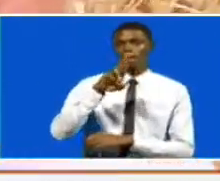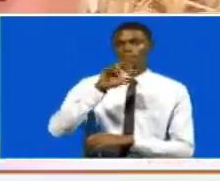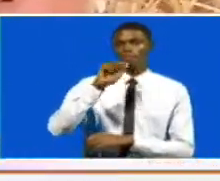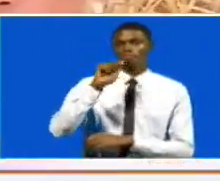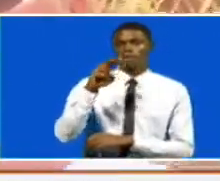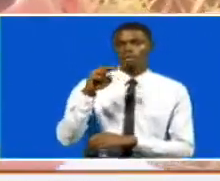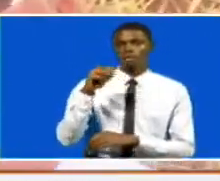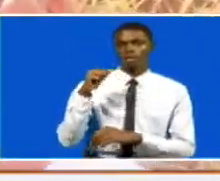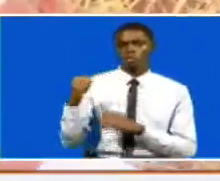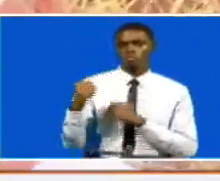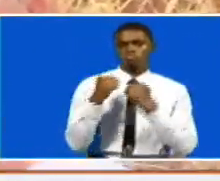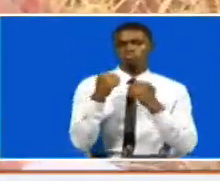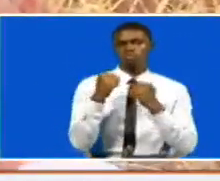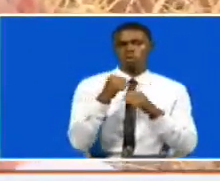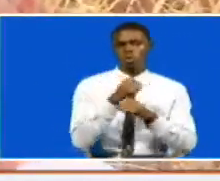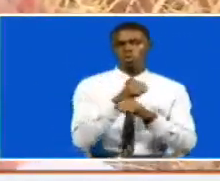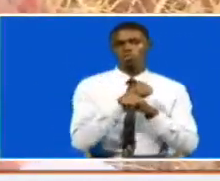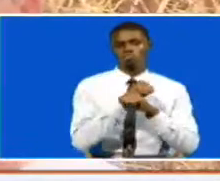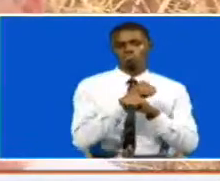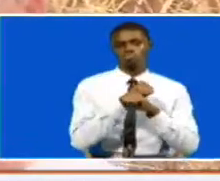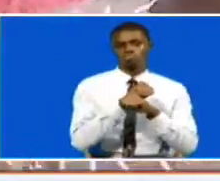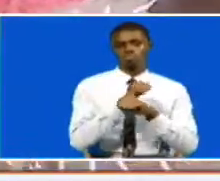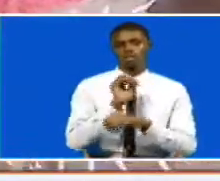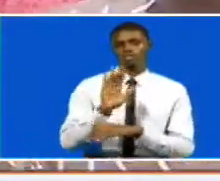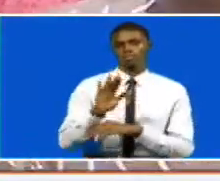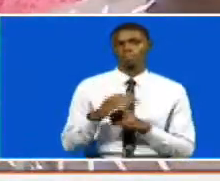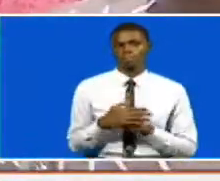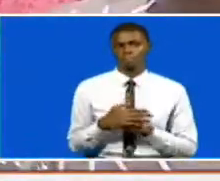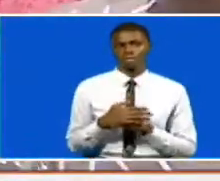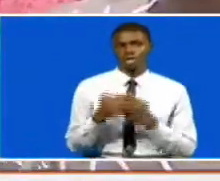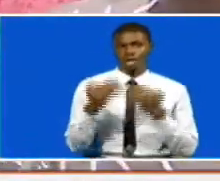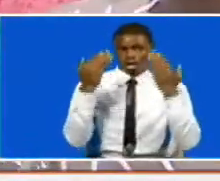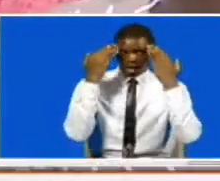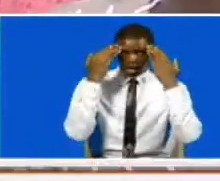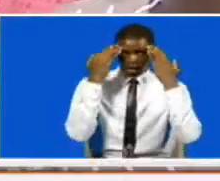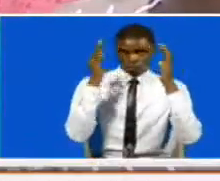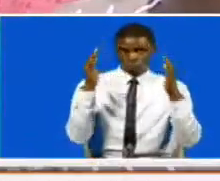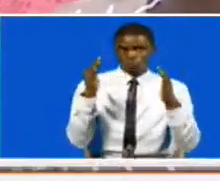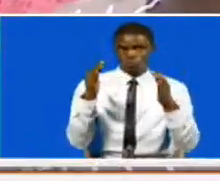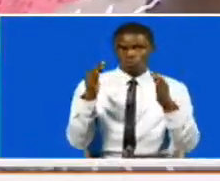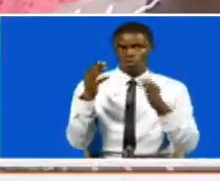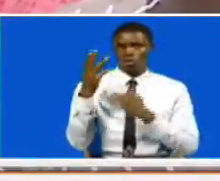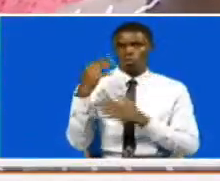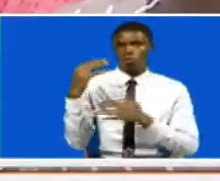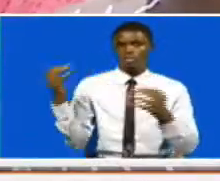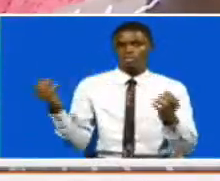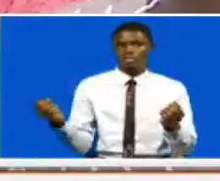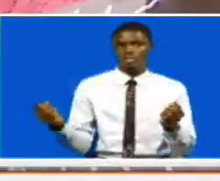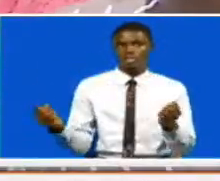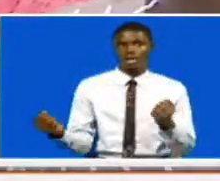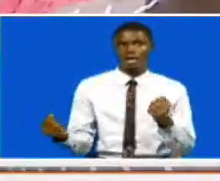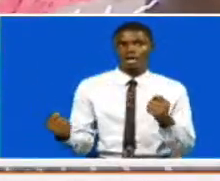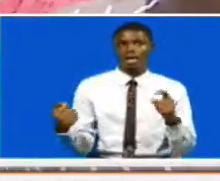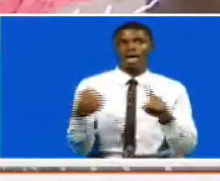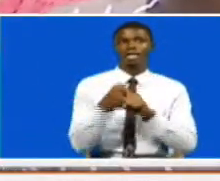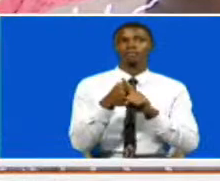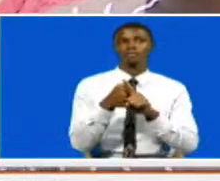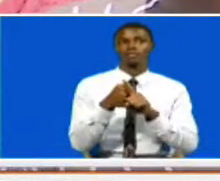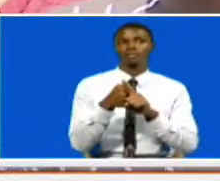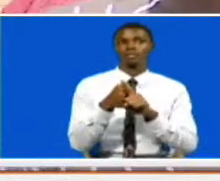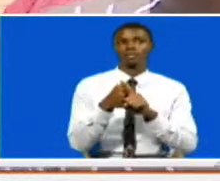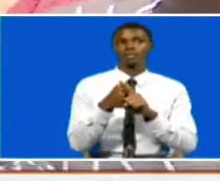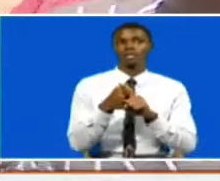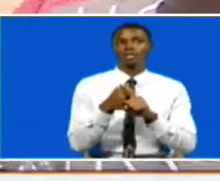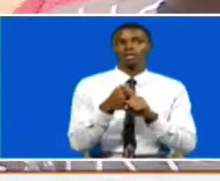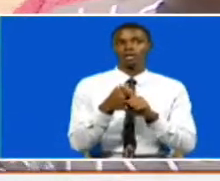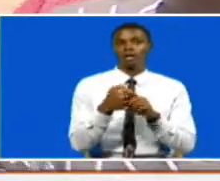na uvumba kuilinda miliki yake. Did not know that it was a form of ambush that led to such heavy